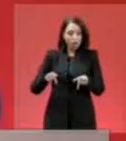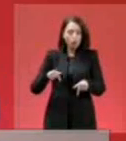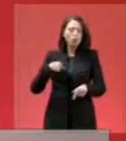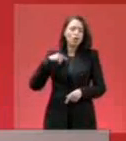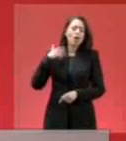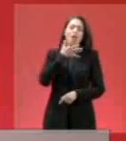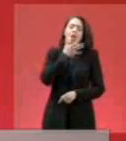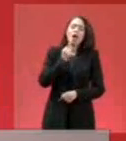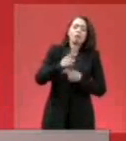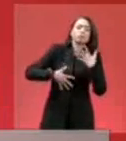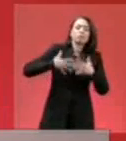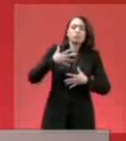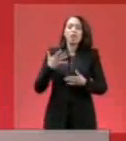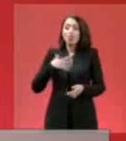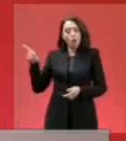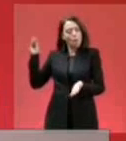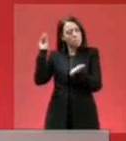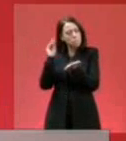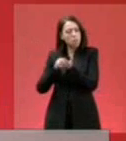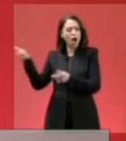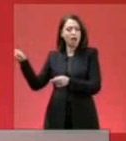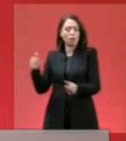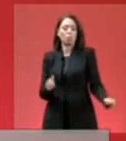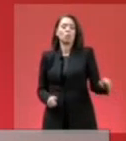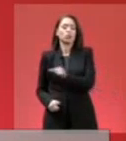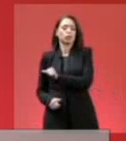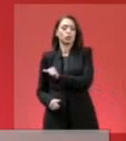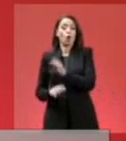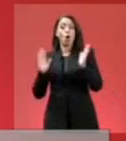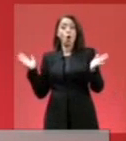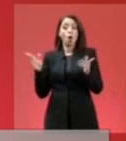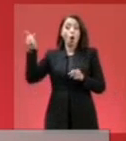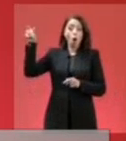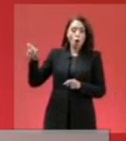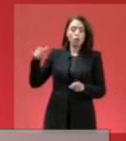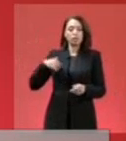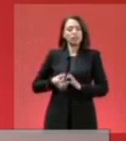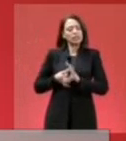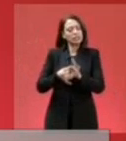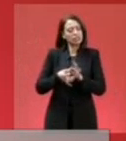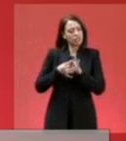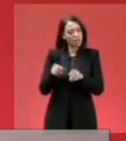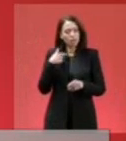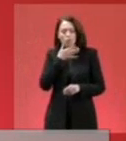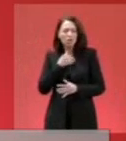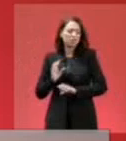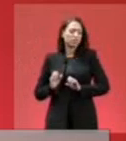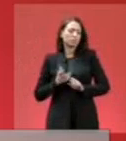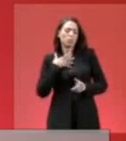εφιάλτη επιθυμούν να ξαναφέρουν τώρα πίσω όσοι περιφρόνησαν και συνεχίζουν να περιφρονούν το λαό